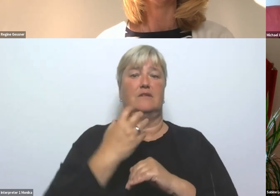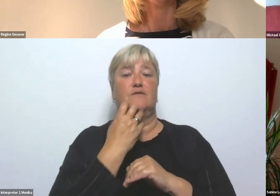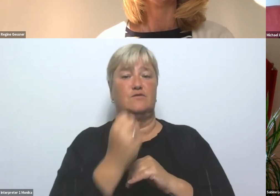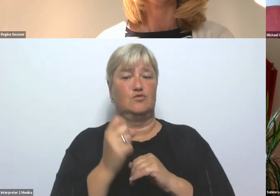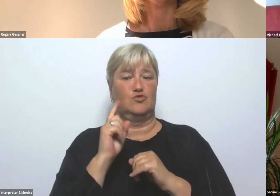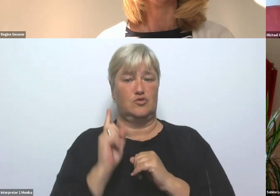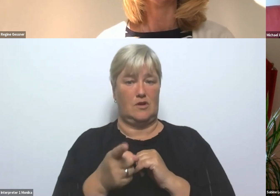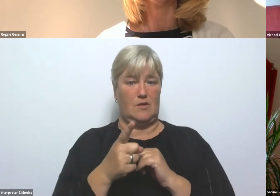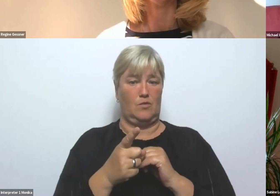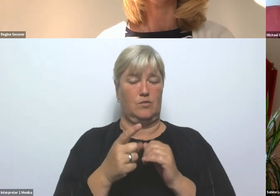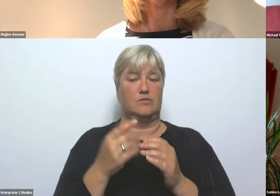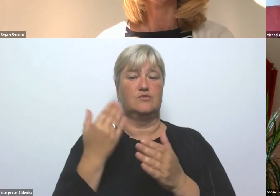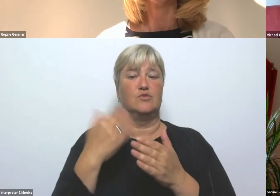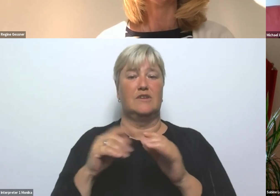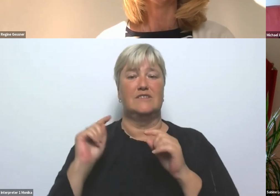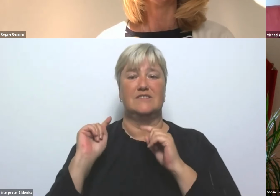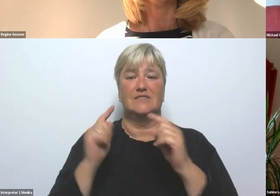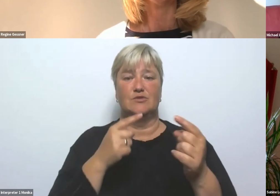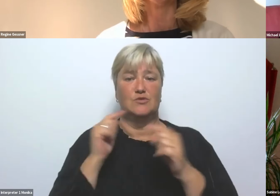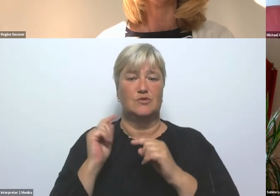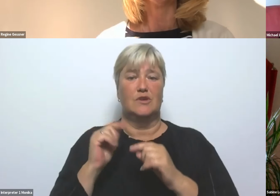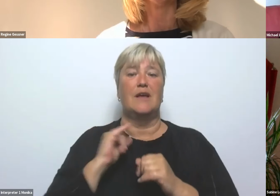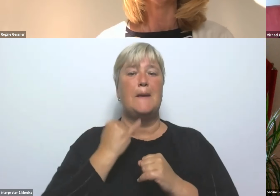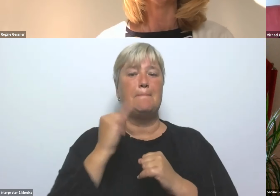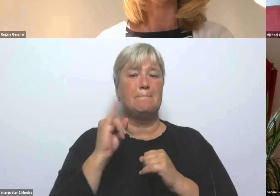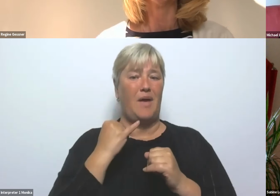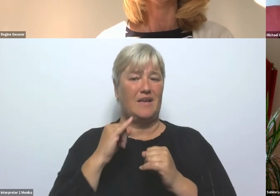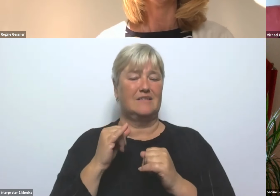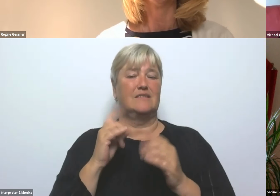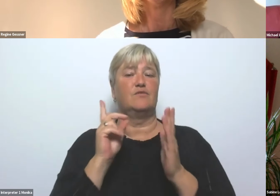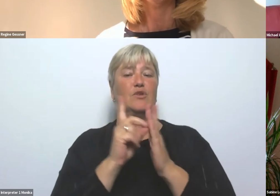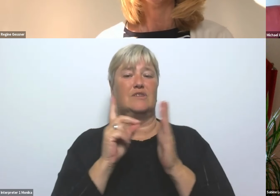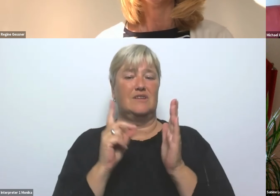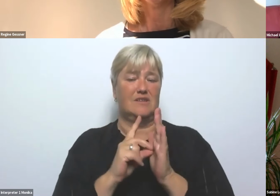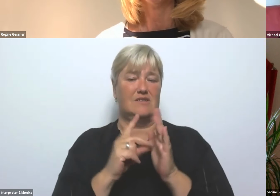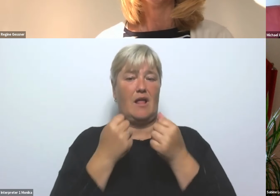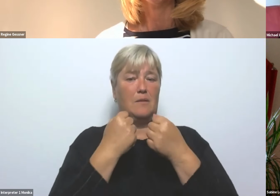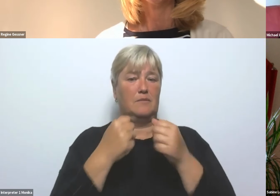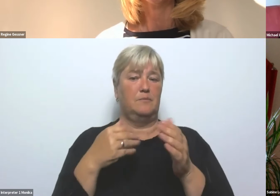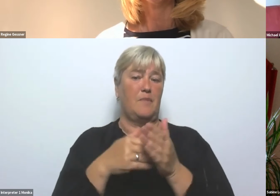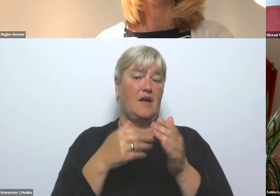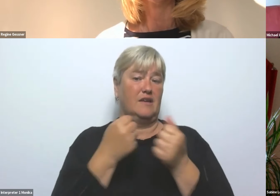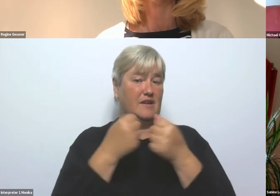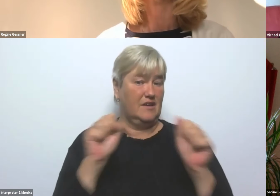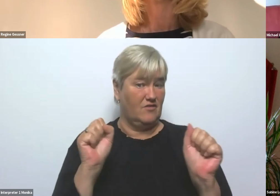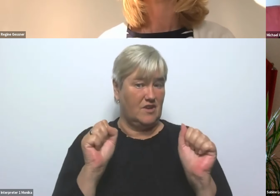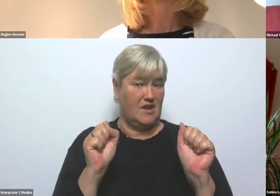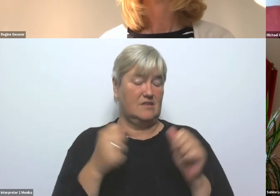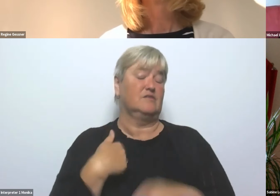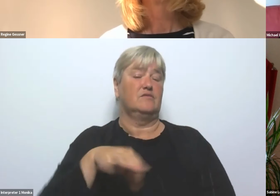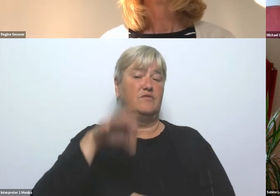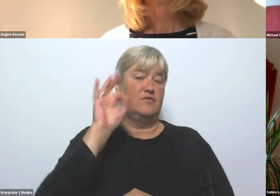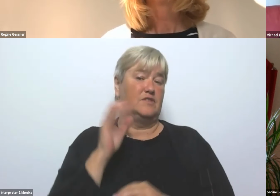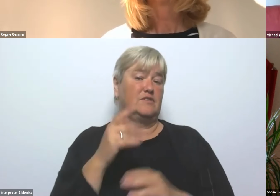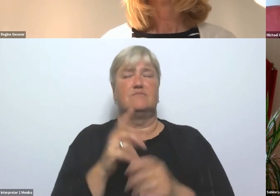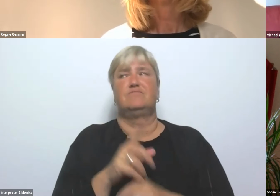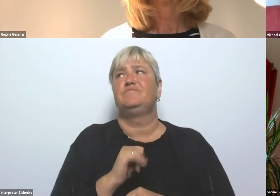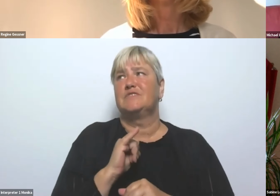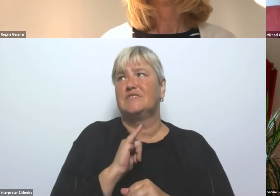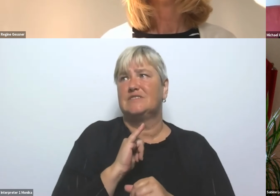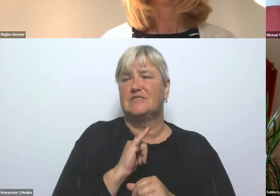Zuletzt hatten wir noch die Diskussion um den Impact der digitalen Barrierefreiheit. Da fand ich ganz, ganz spannend